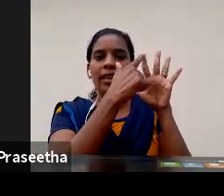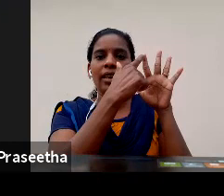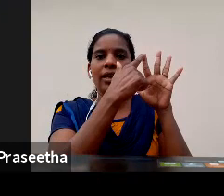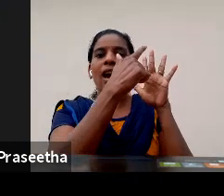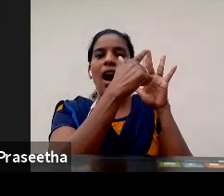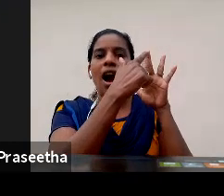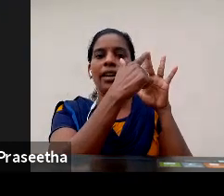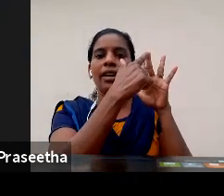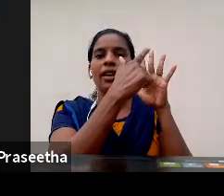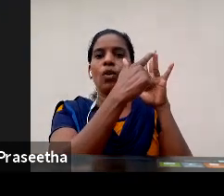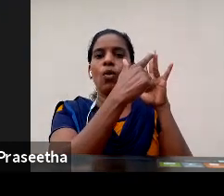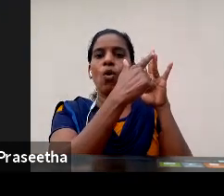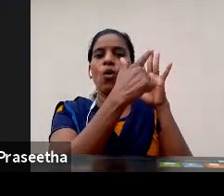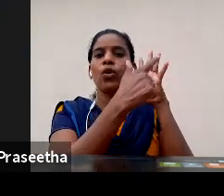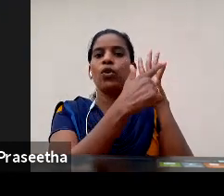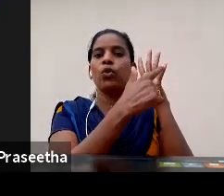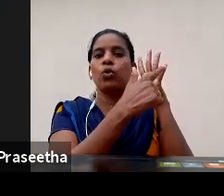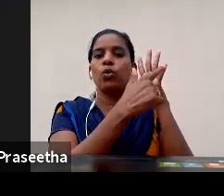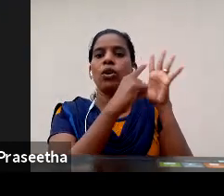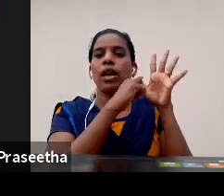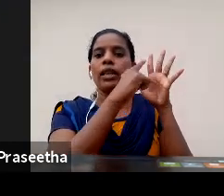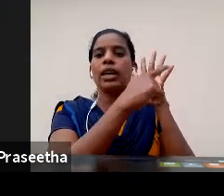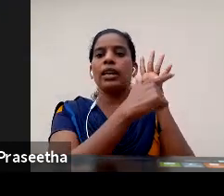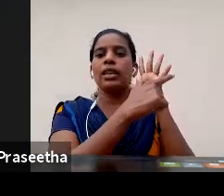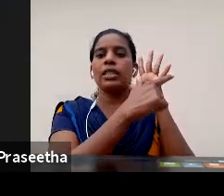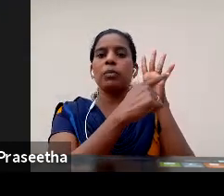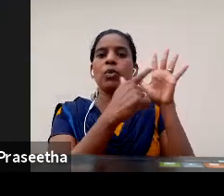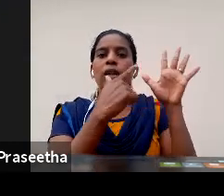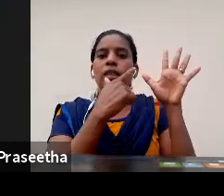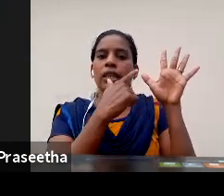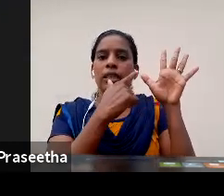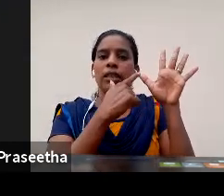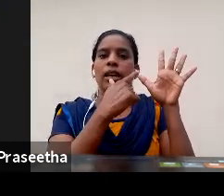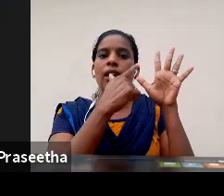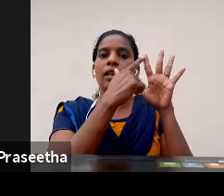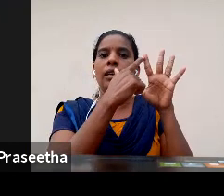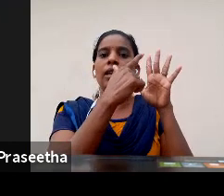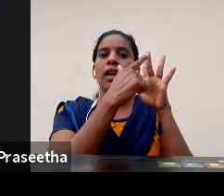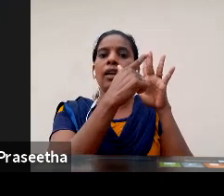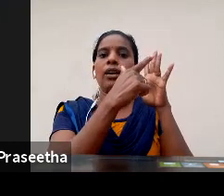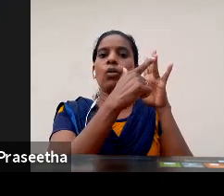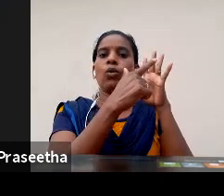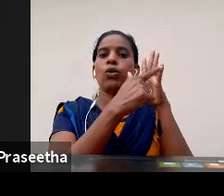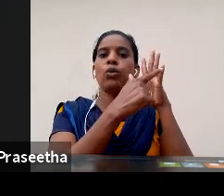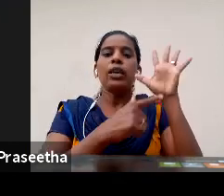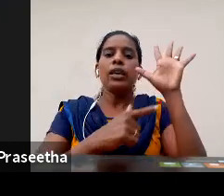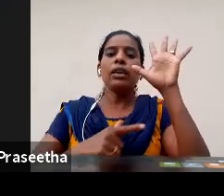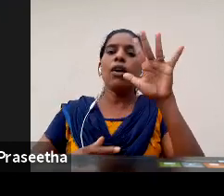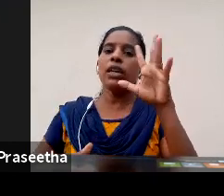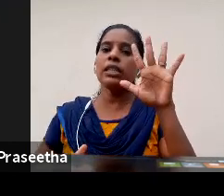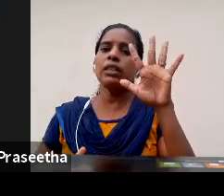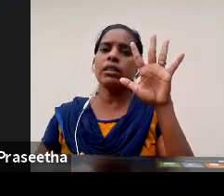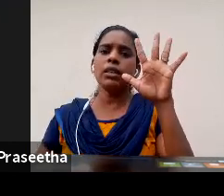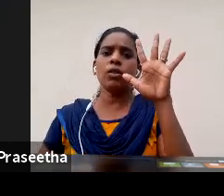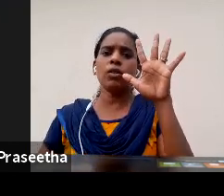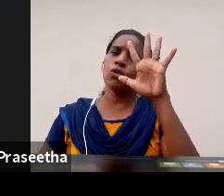ഇ, ഐ, ഒ, യു, അതിങ്ങനെ കണ്ടിന്യൂസ് ആയിട്ട് പോവുകയാണ് ചെയ്യുന്നത്. എ, ഇ, ഐ, ഒ, യു. ഈ